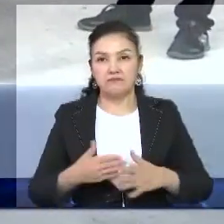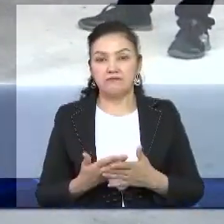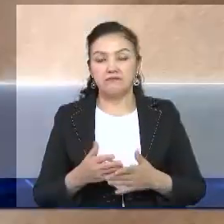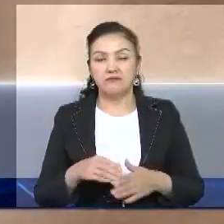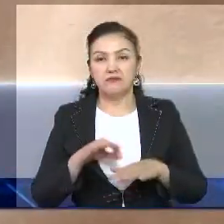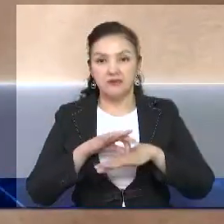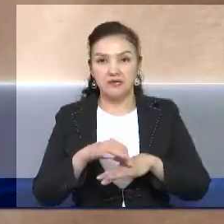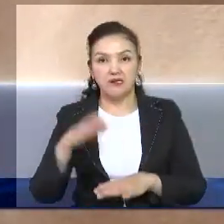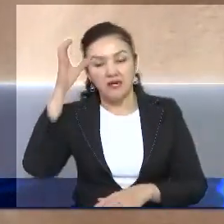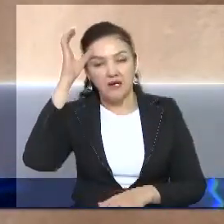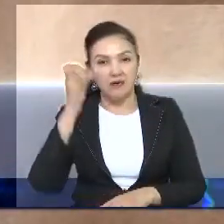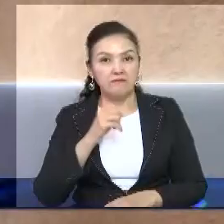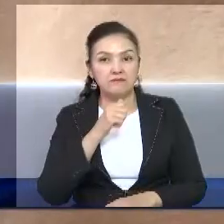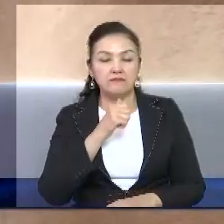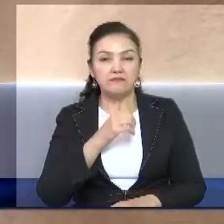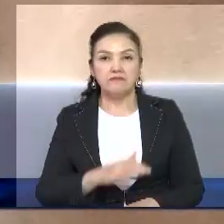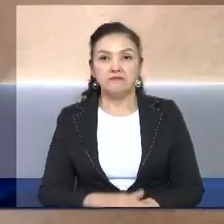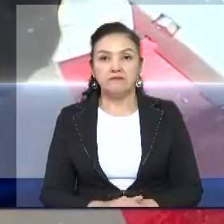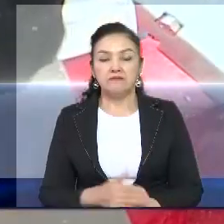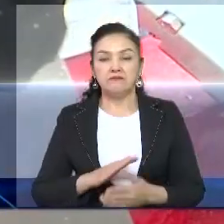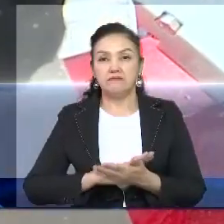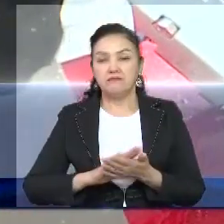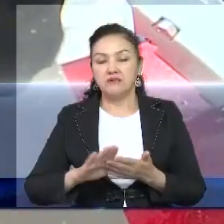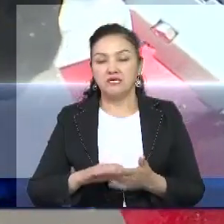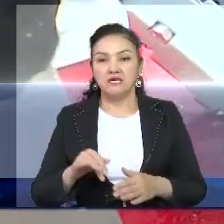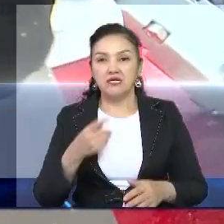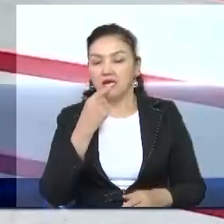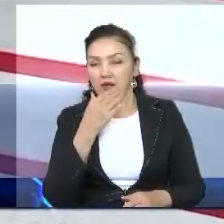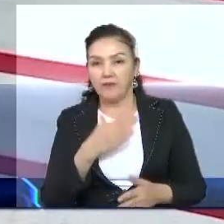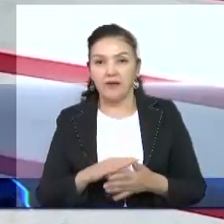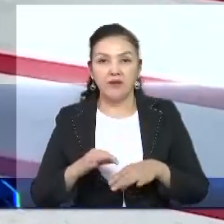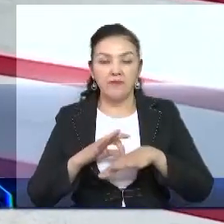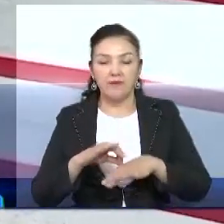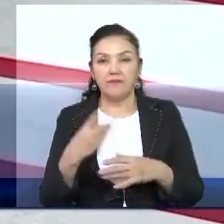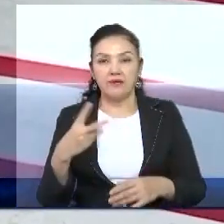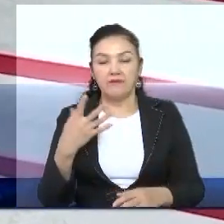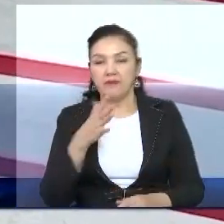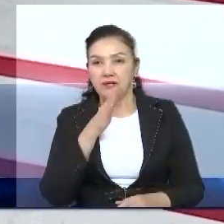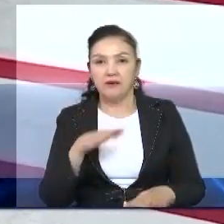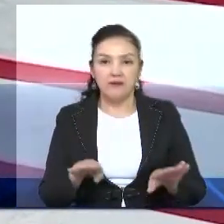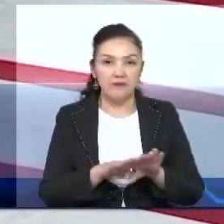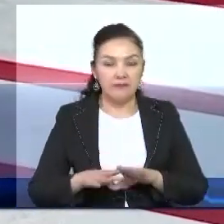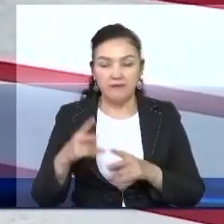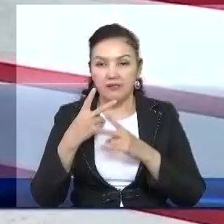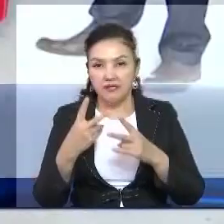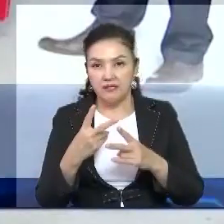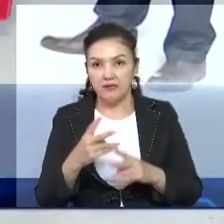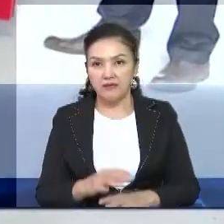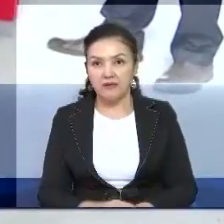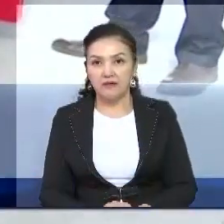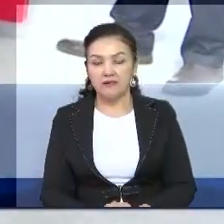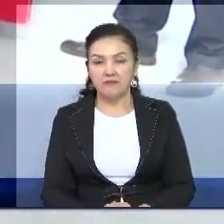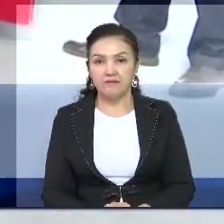был проведен научный эксперимент. Чтобы проверить чистокровность разведения племени, за прошедшие 25 лет сравнили показатели первой